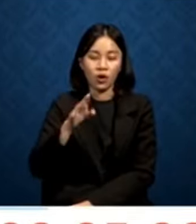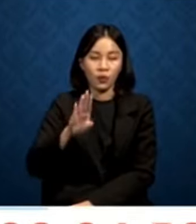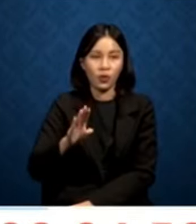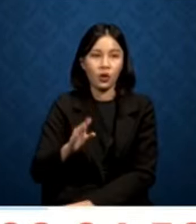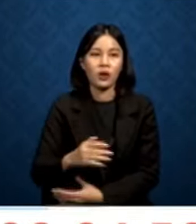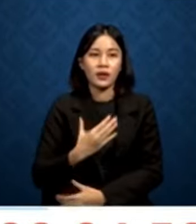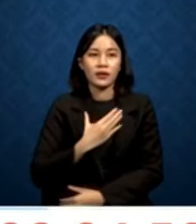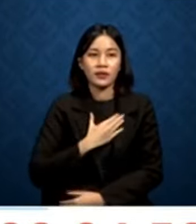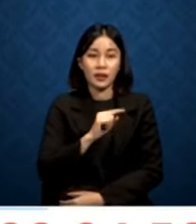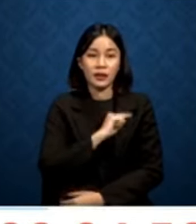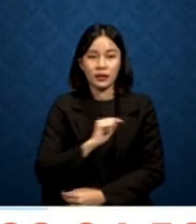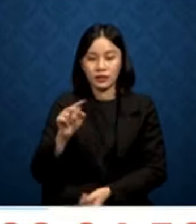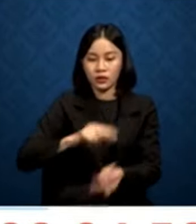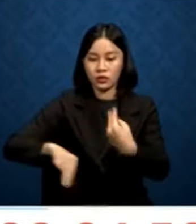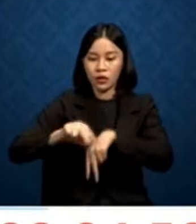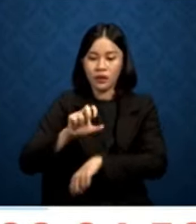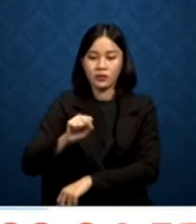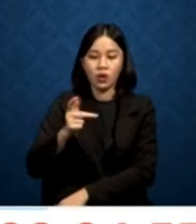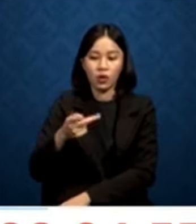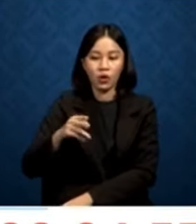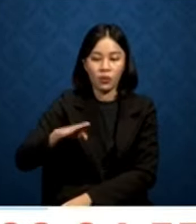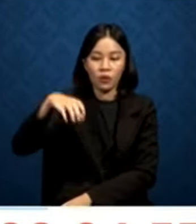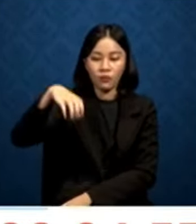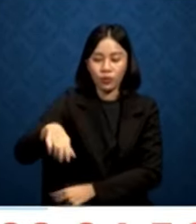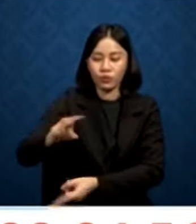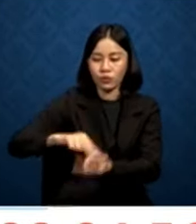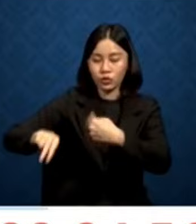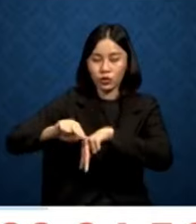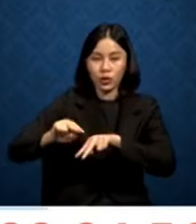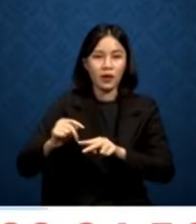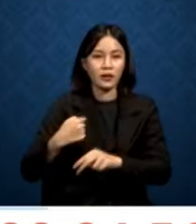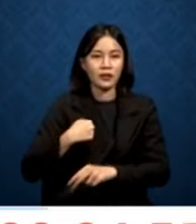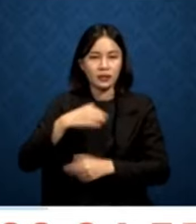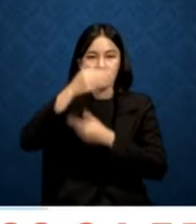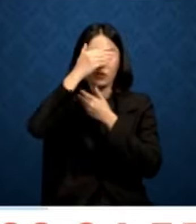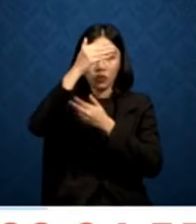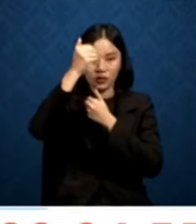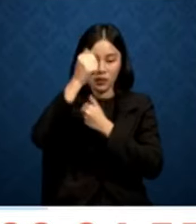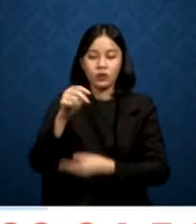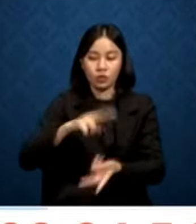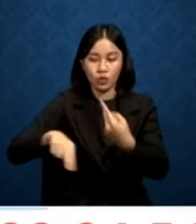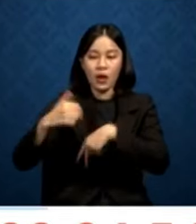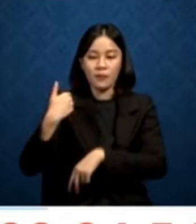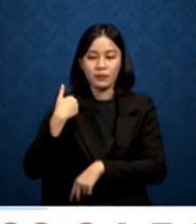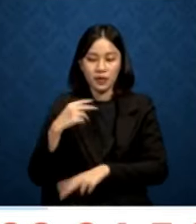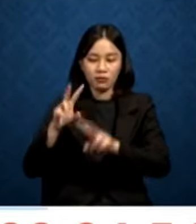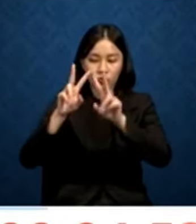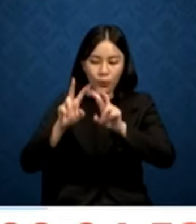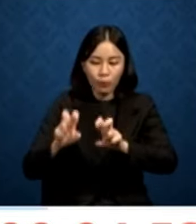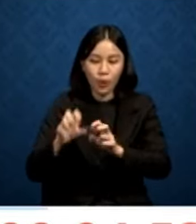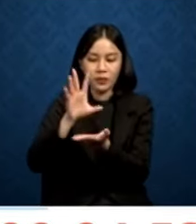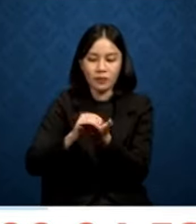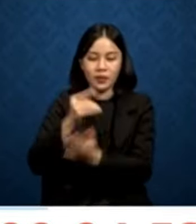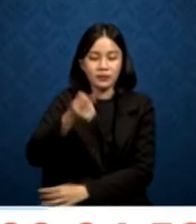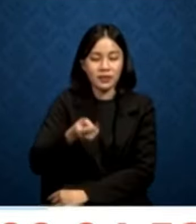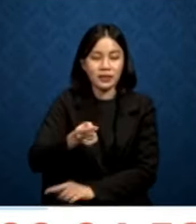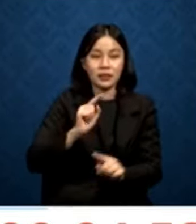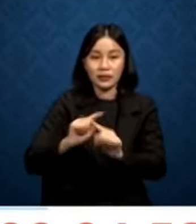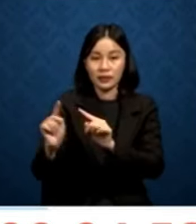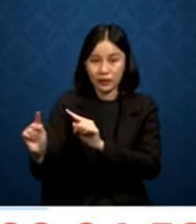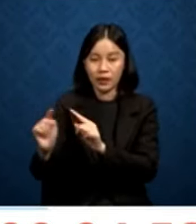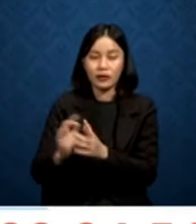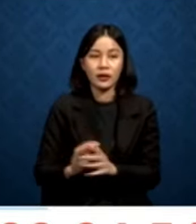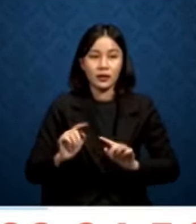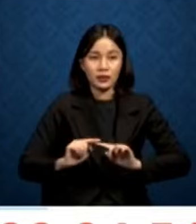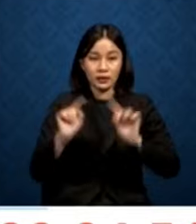และรี minhaทางกตไม่ได้เอยู่ relacionนกทจะตรว zomb หขอเทgerดีจื่นว